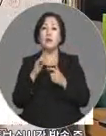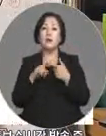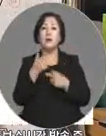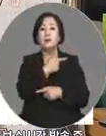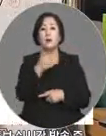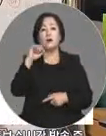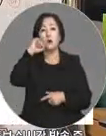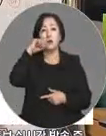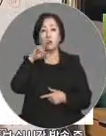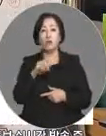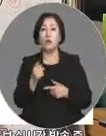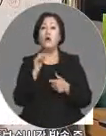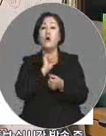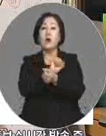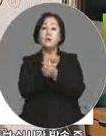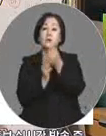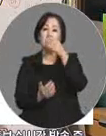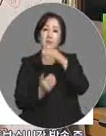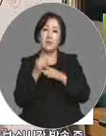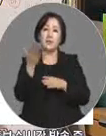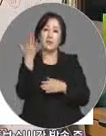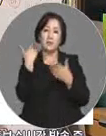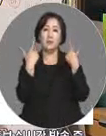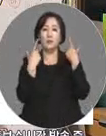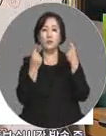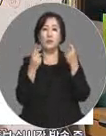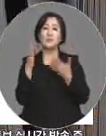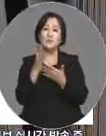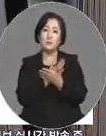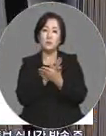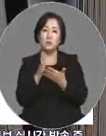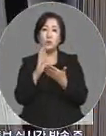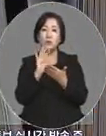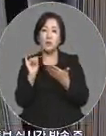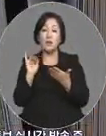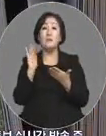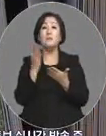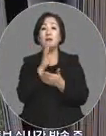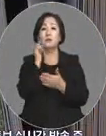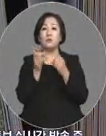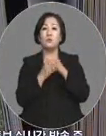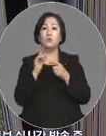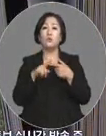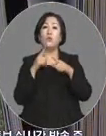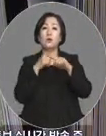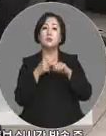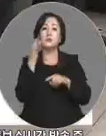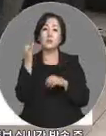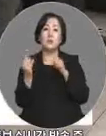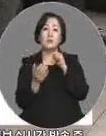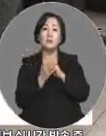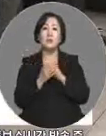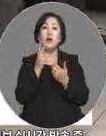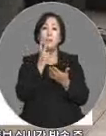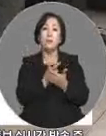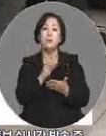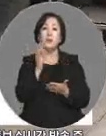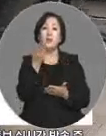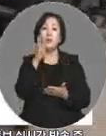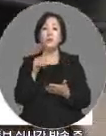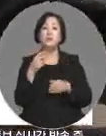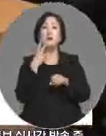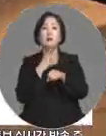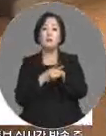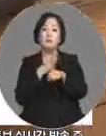취약시설에 확진자가 발생을 하면은 예전처럼 접촉자를 분류한다든지. 간호사 출신의 역학조사관은 법대로 채워졌지만 의사